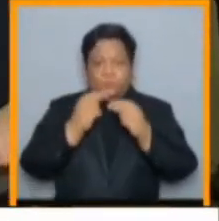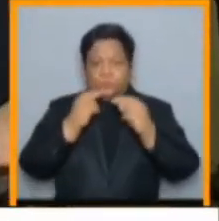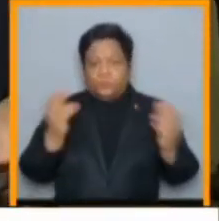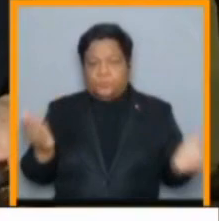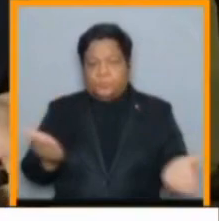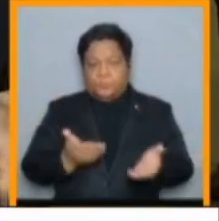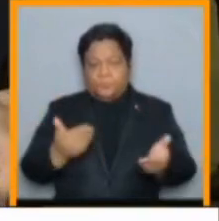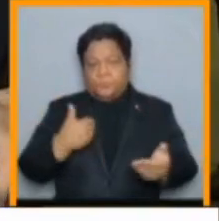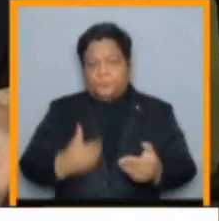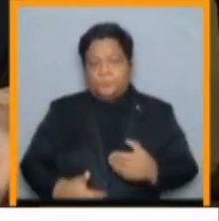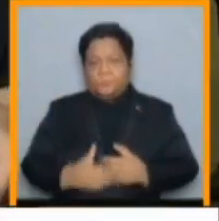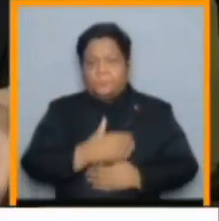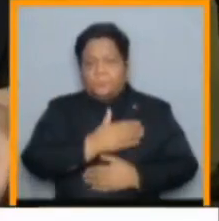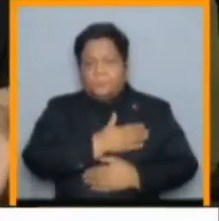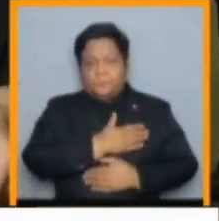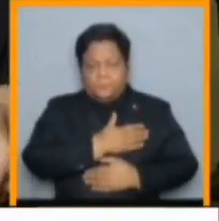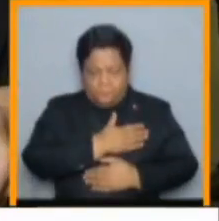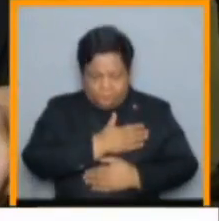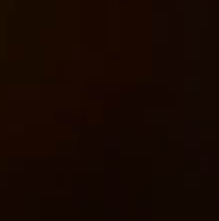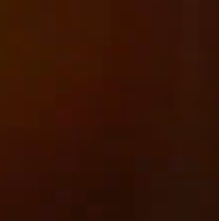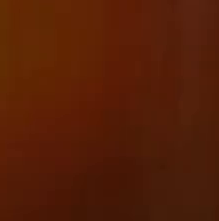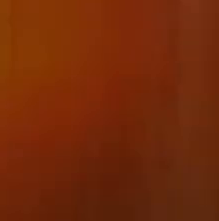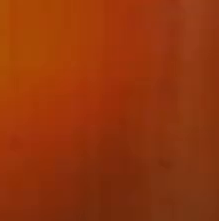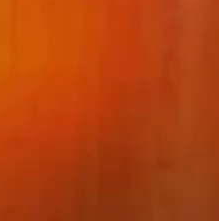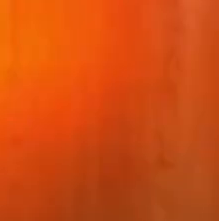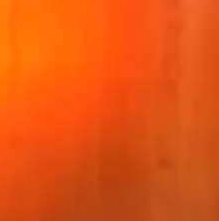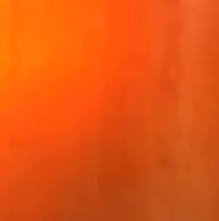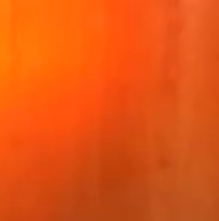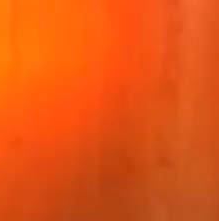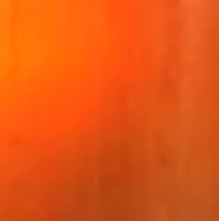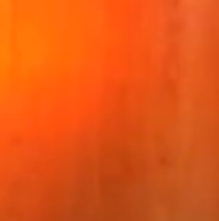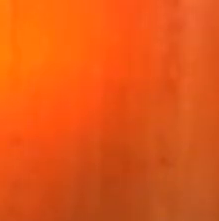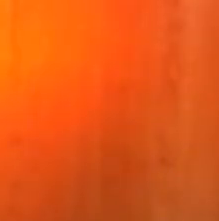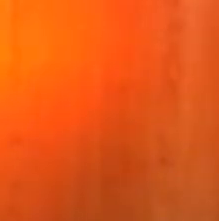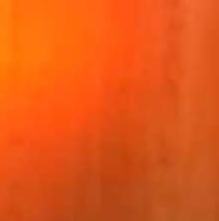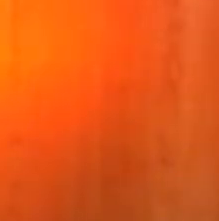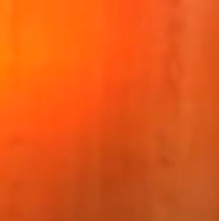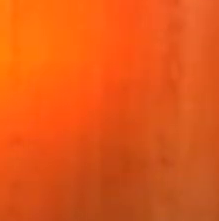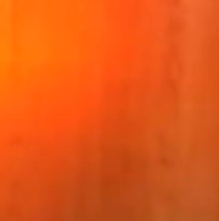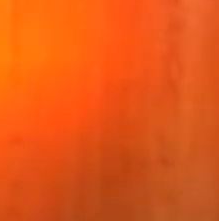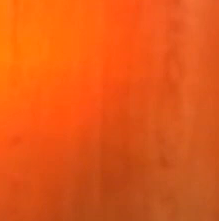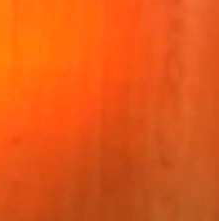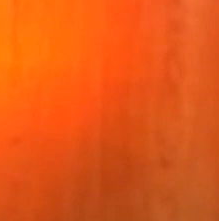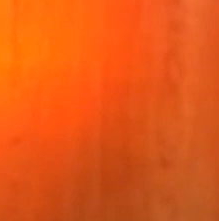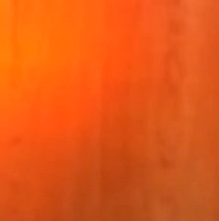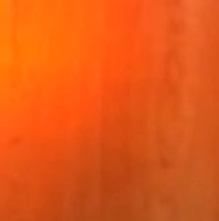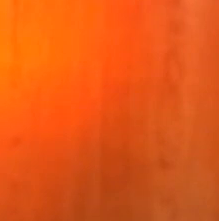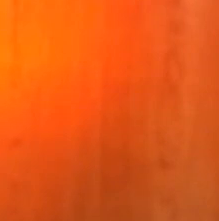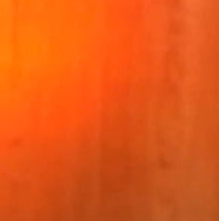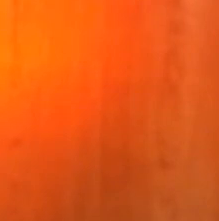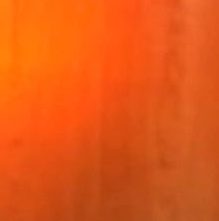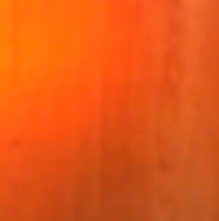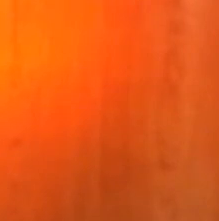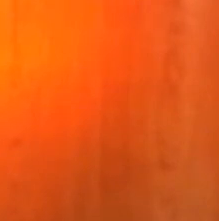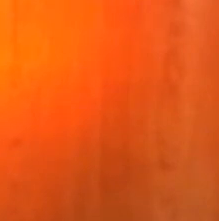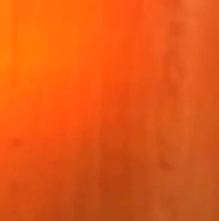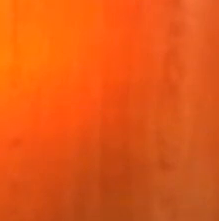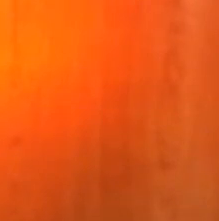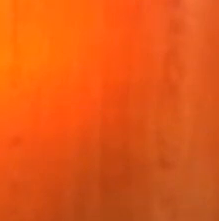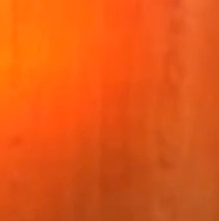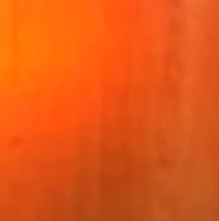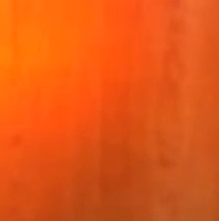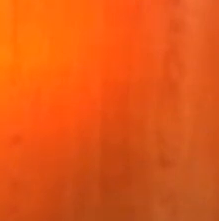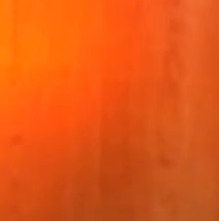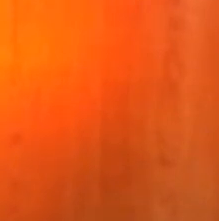Corinne Katibayan, buong puso para sa Pilipino. Kapuso, mauna ka sa mga balita. Panoorin ang unang balita sa Unang Hirit at iba